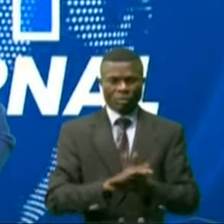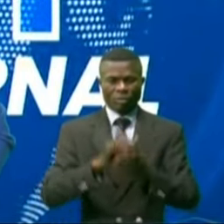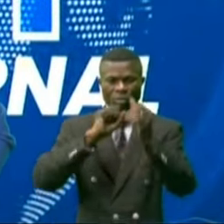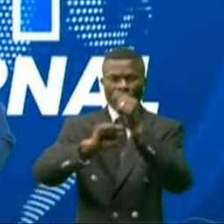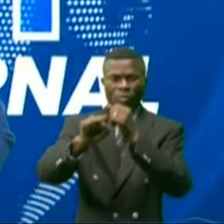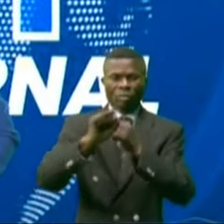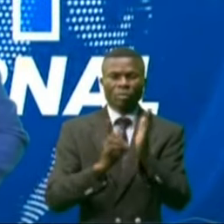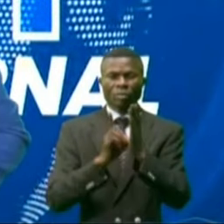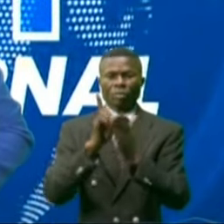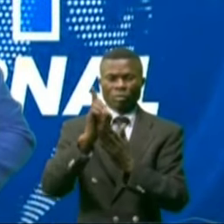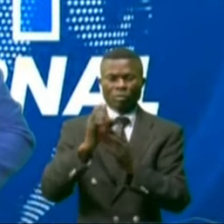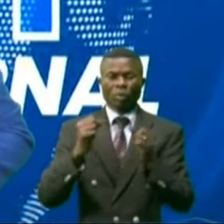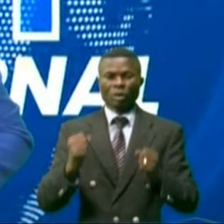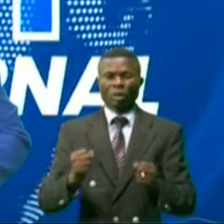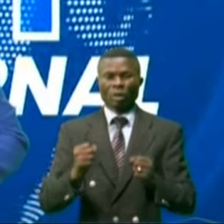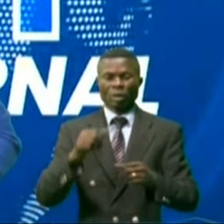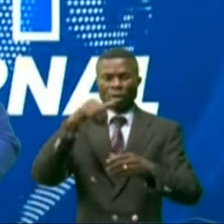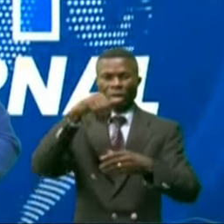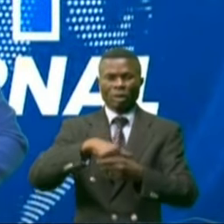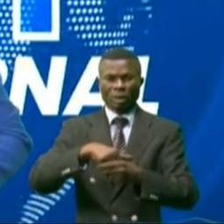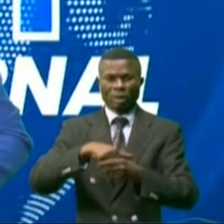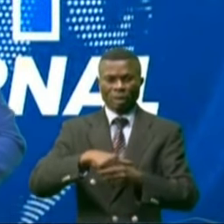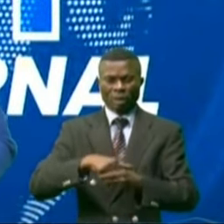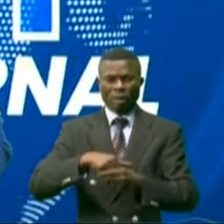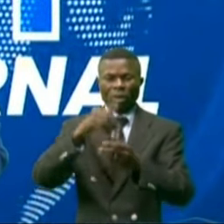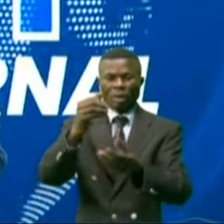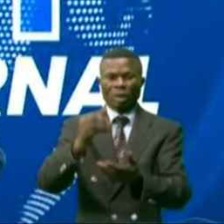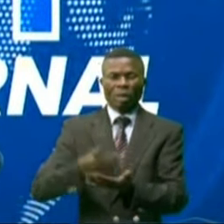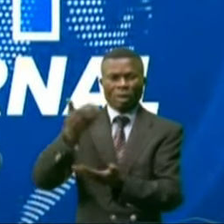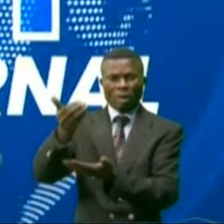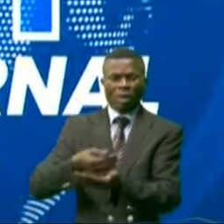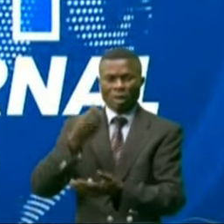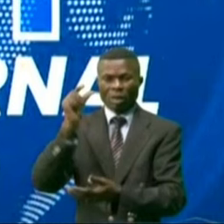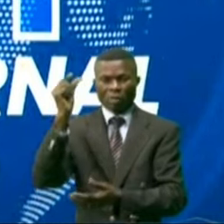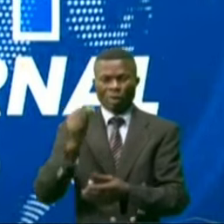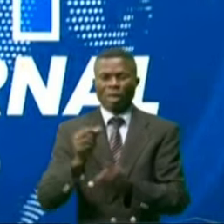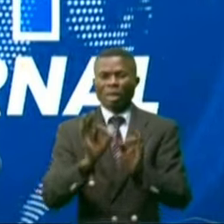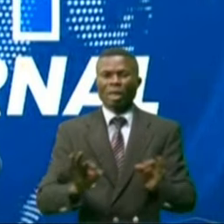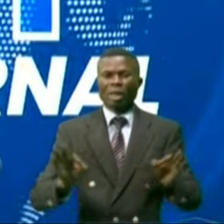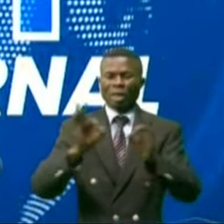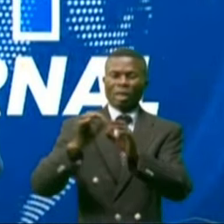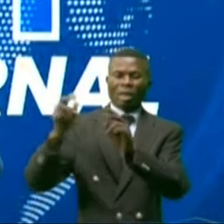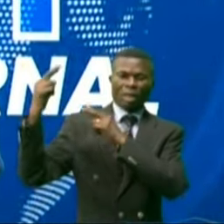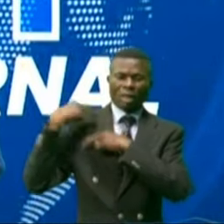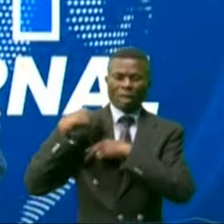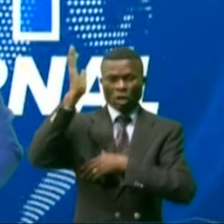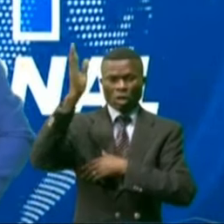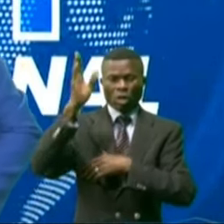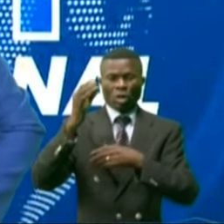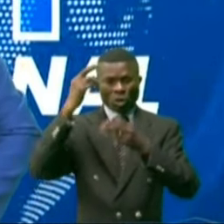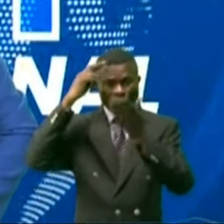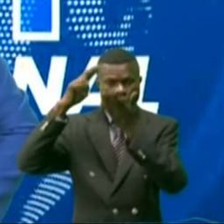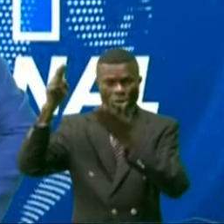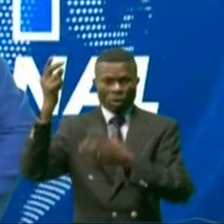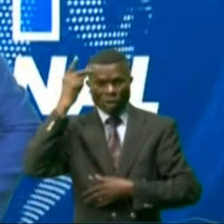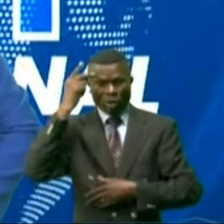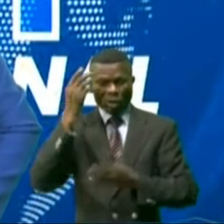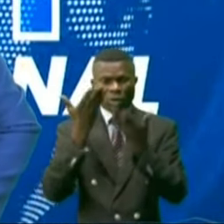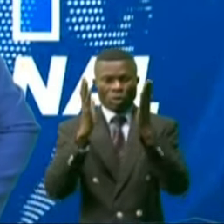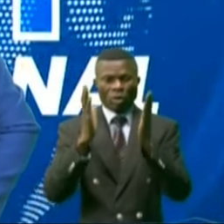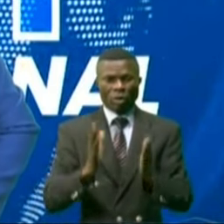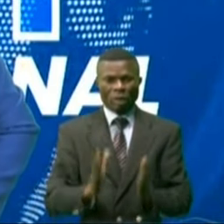Promouvoir le développement durable à travers une exploitation minière responsable, c'est le thème d'une conférence organisée à l'UNIKIN par les